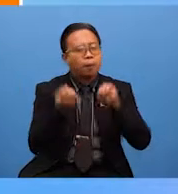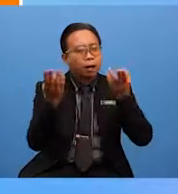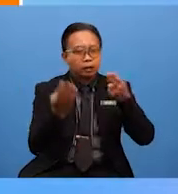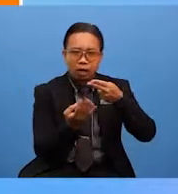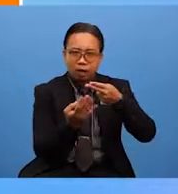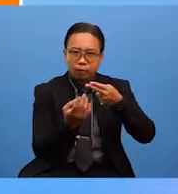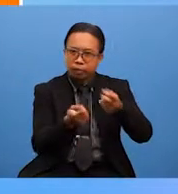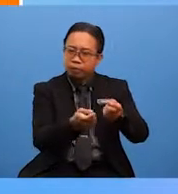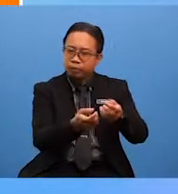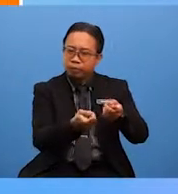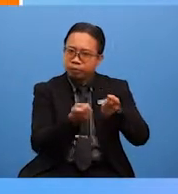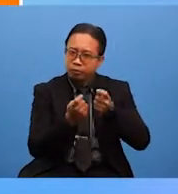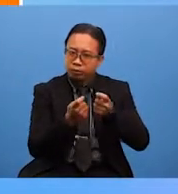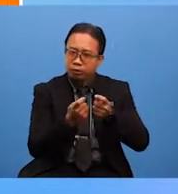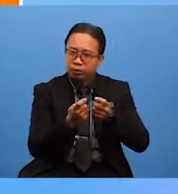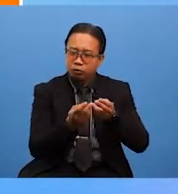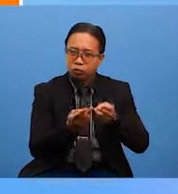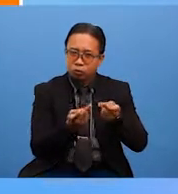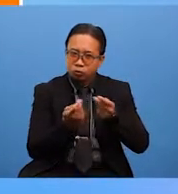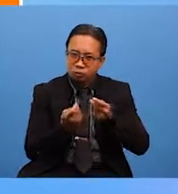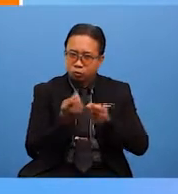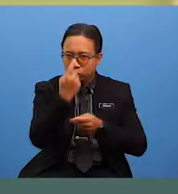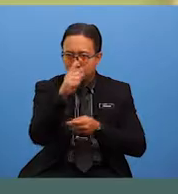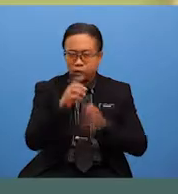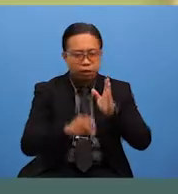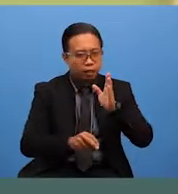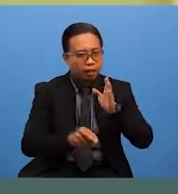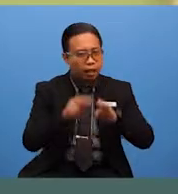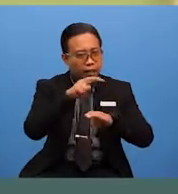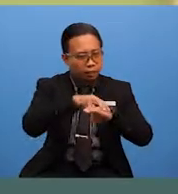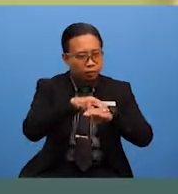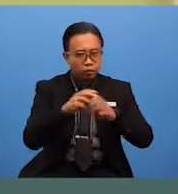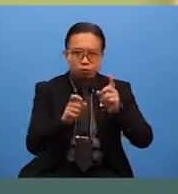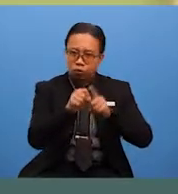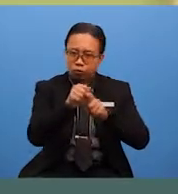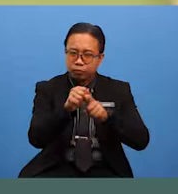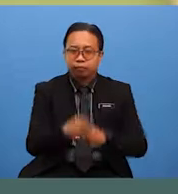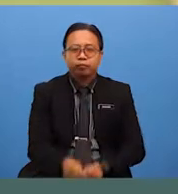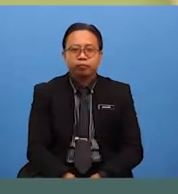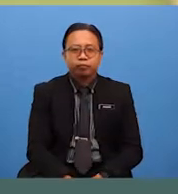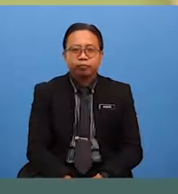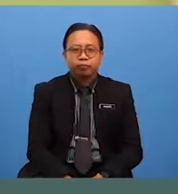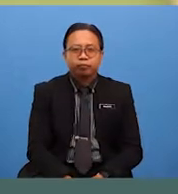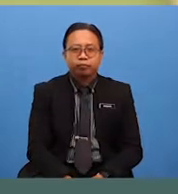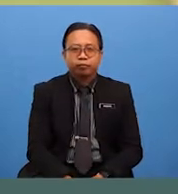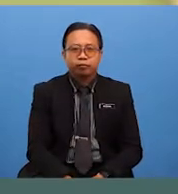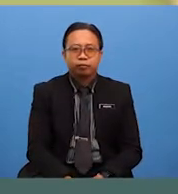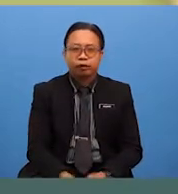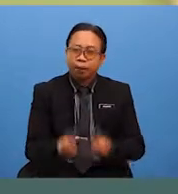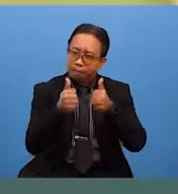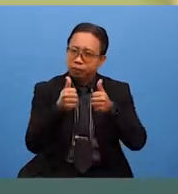diperlukan untuk meningkatkan suhunya boleh sempat tulis kesemuanya